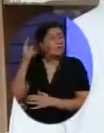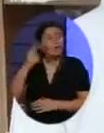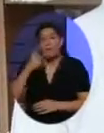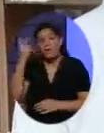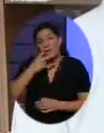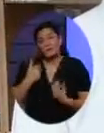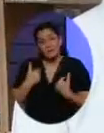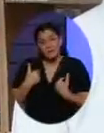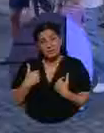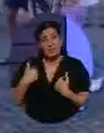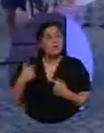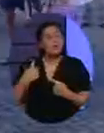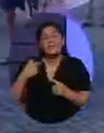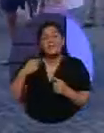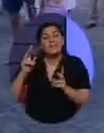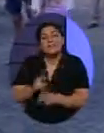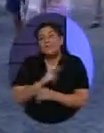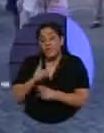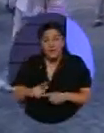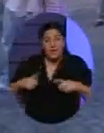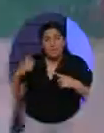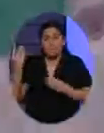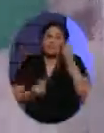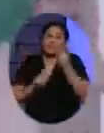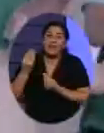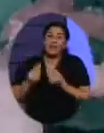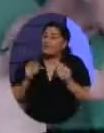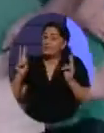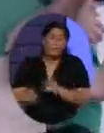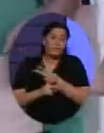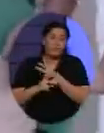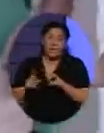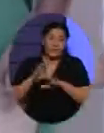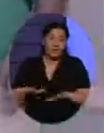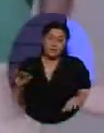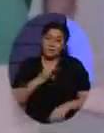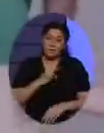אנחנו לא מאמרים, אנחנו לא משחקים בגורלם של הילדים שלנו.